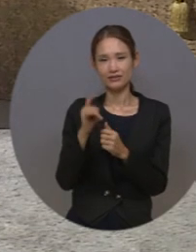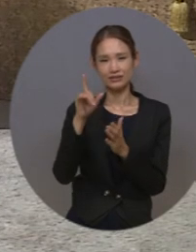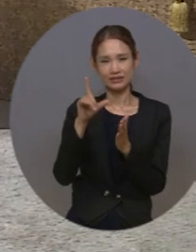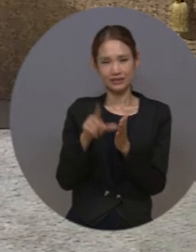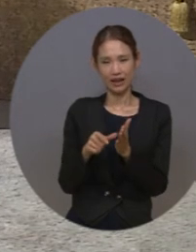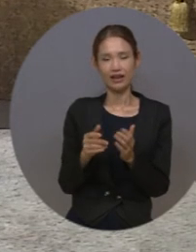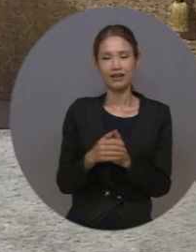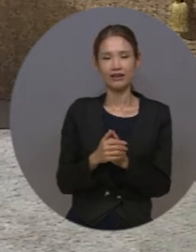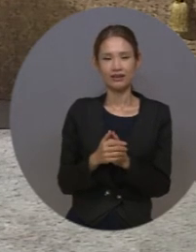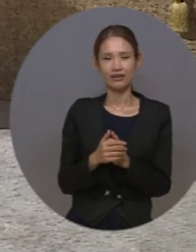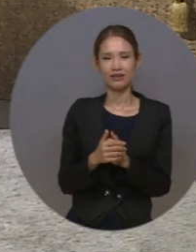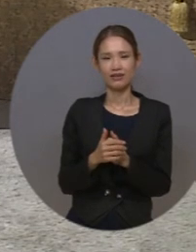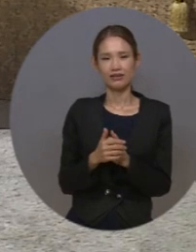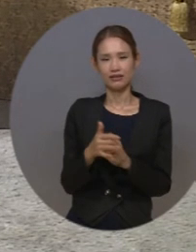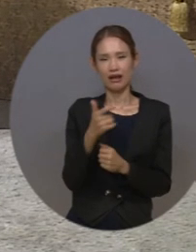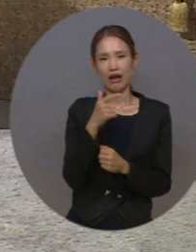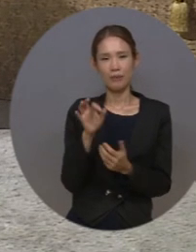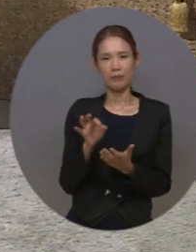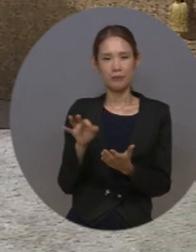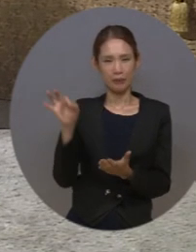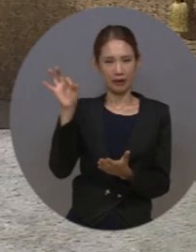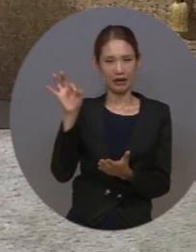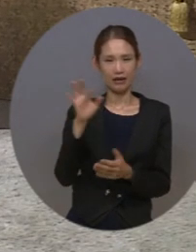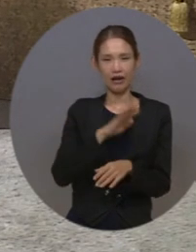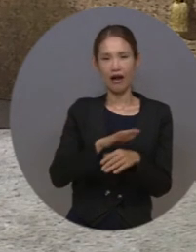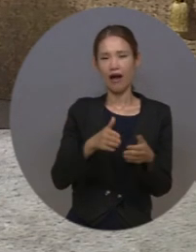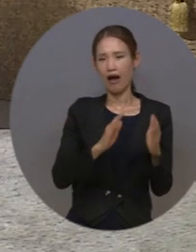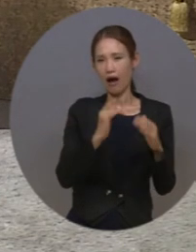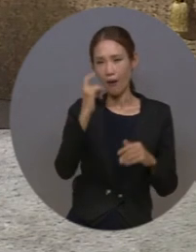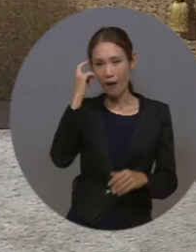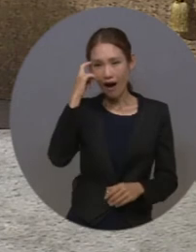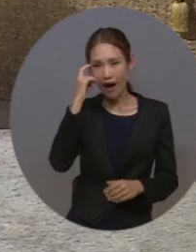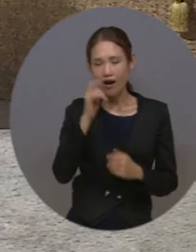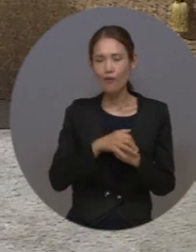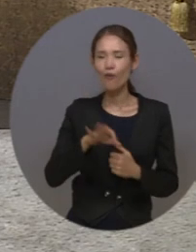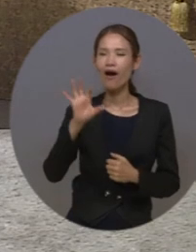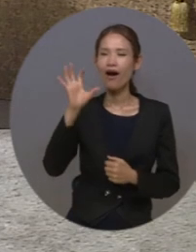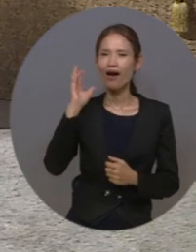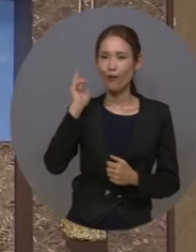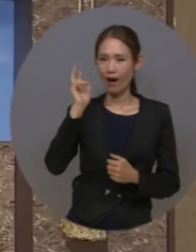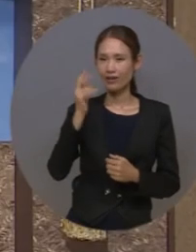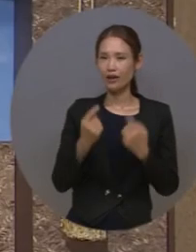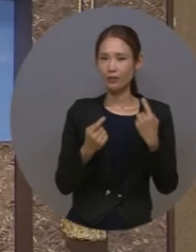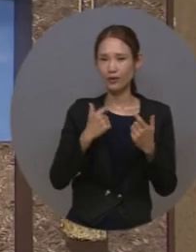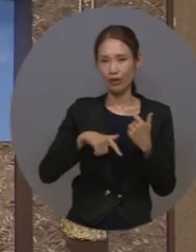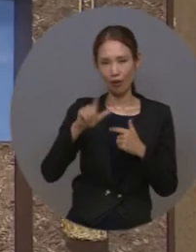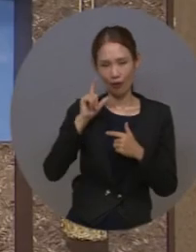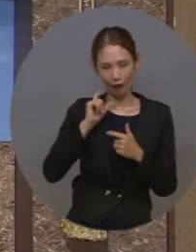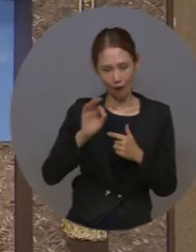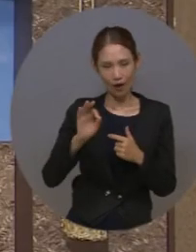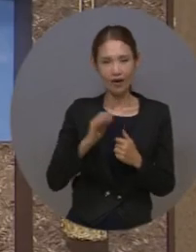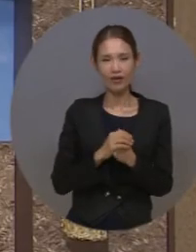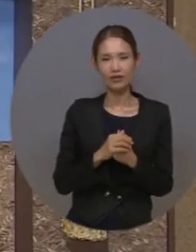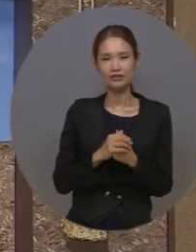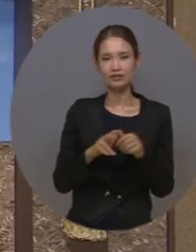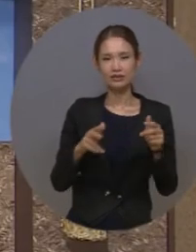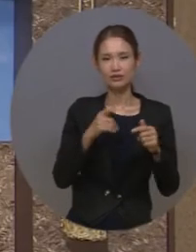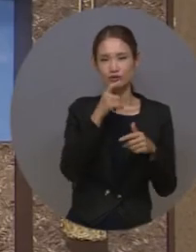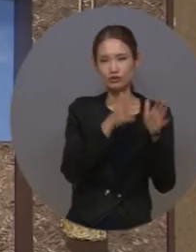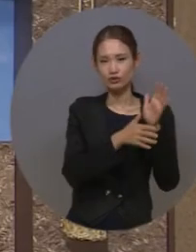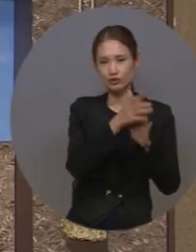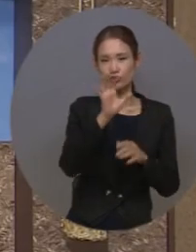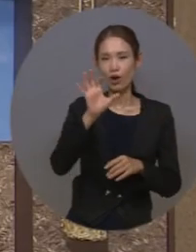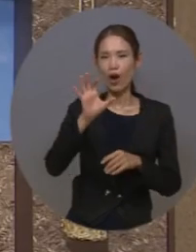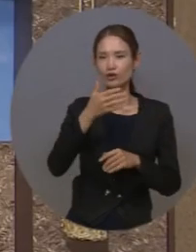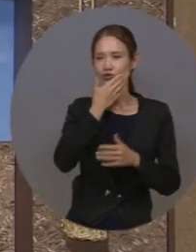당시에서는 그 뭐 너무 비싸게 이렇게 잘 만들었냐. 호텔 화장실보다 더 쓰지 않냐. 그런데 지금은 수원시가